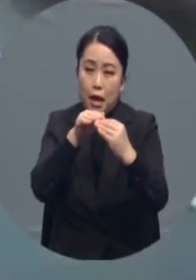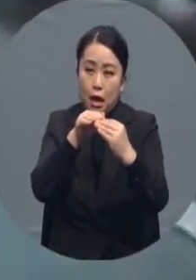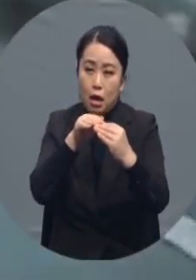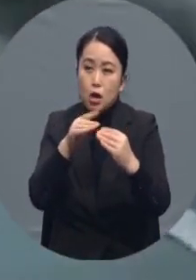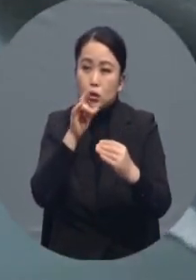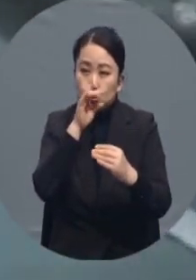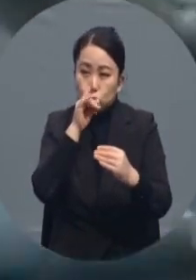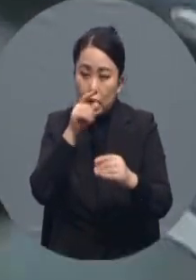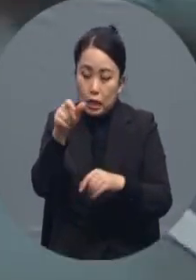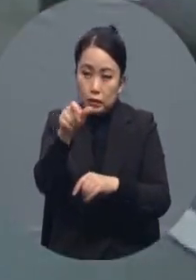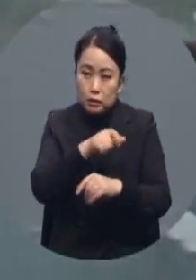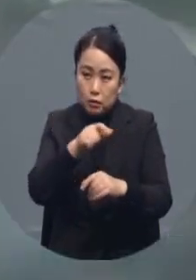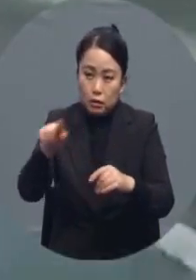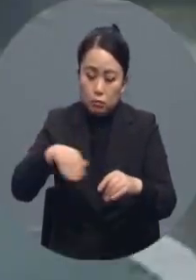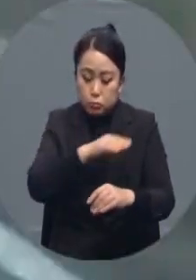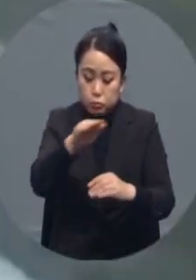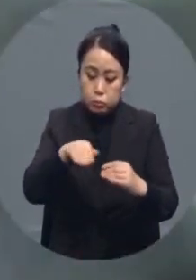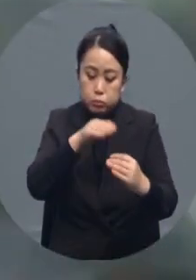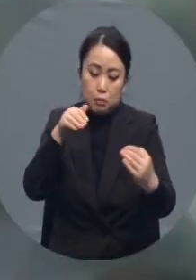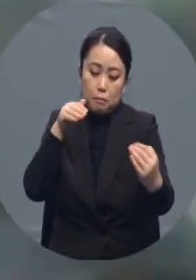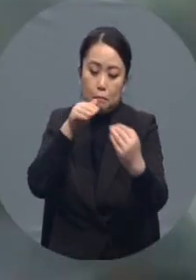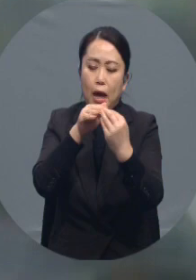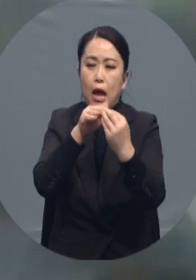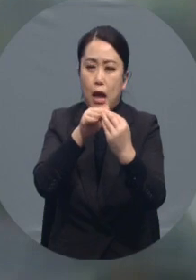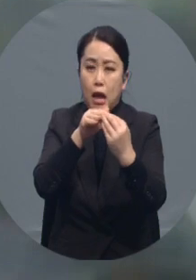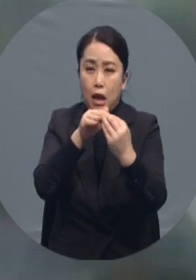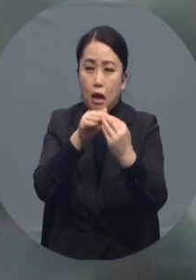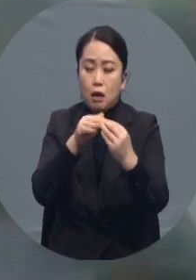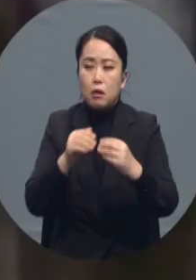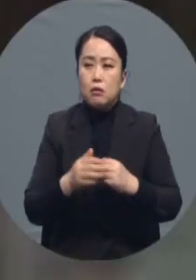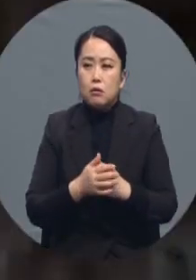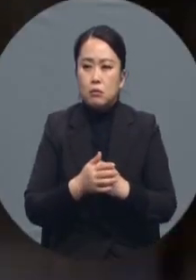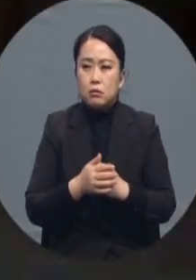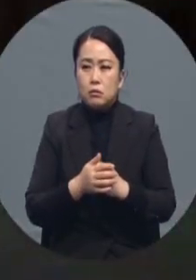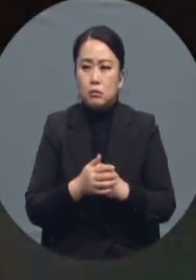중앙선을 넘어와 직진하던 차량과 충돌합니다